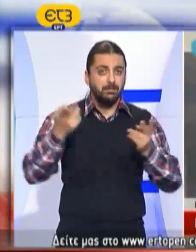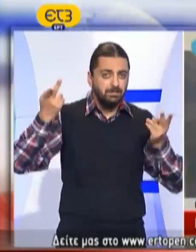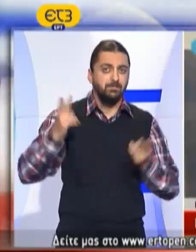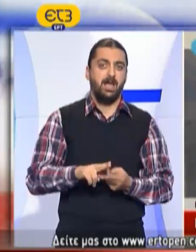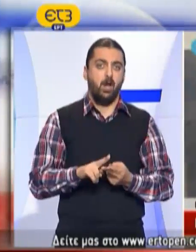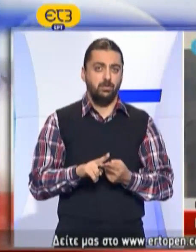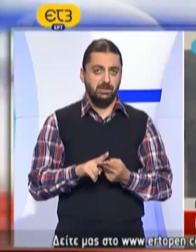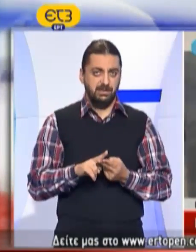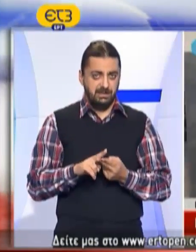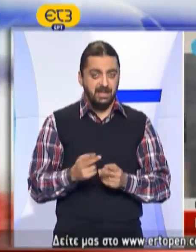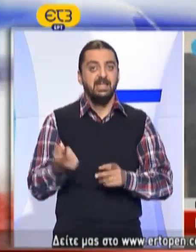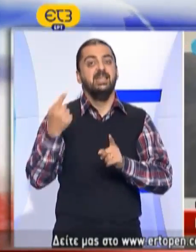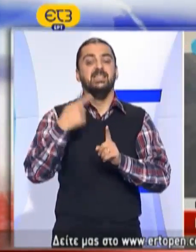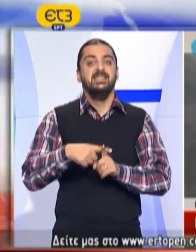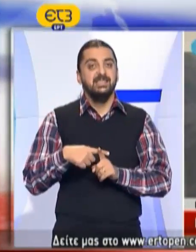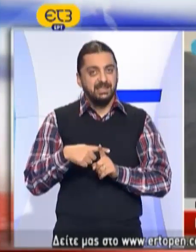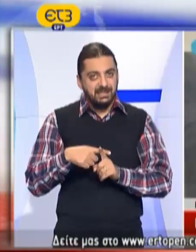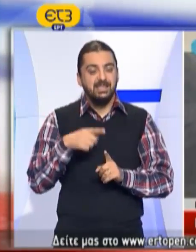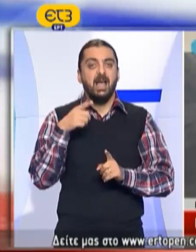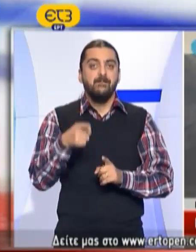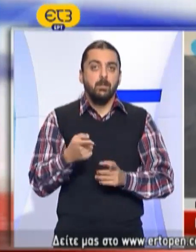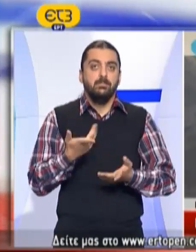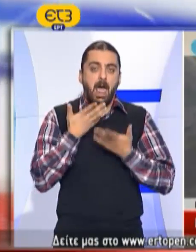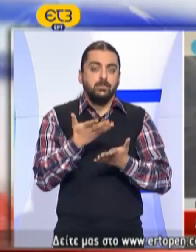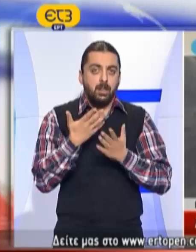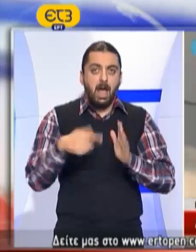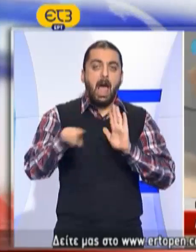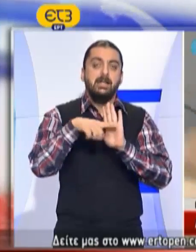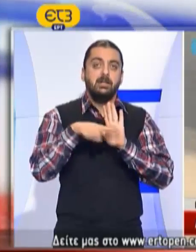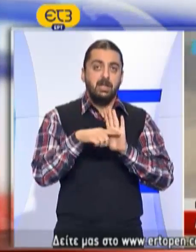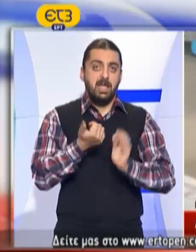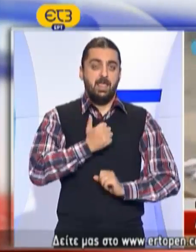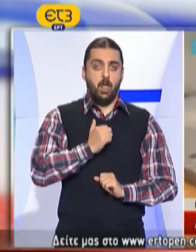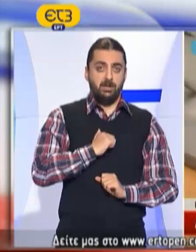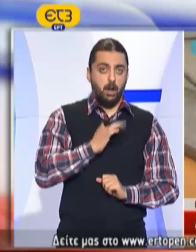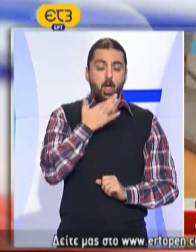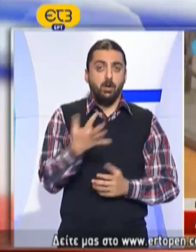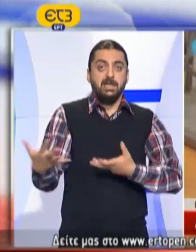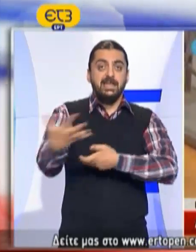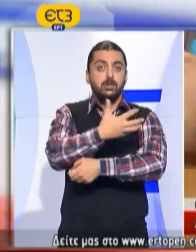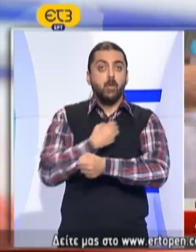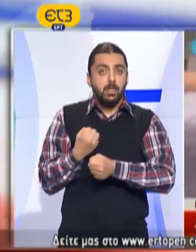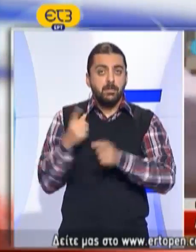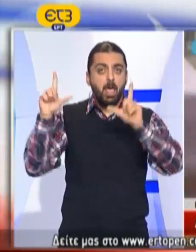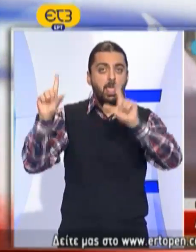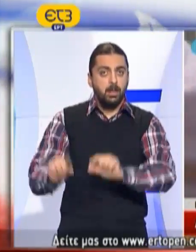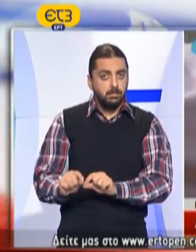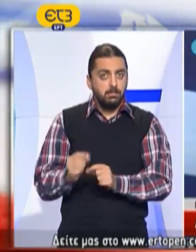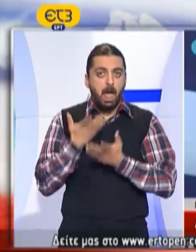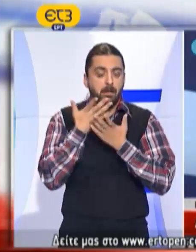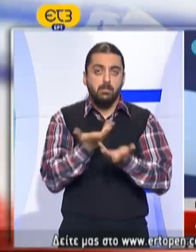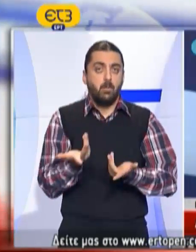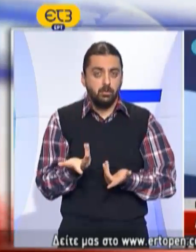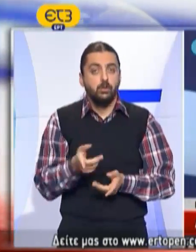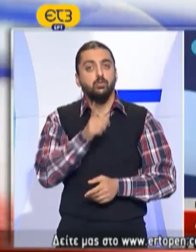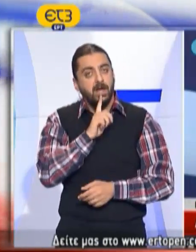αλλά συγκρατούν σε αρνητικό επίπεδο την κατανάλωση, τόσο την ιδιωτική, αφού μειώνονται εισοδήματα και παροχές, όσο και τη δημόσια.